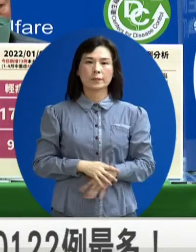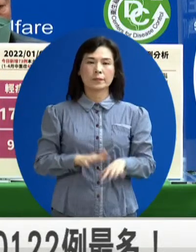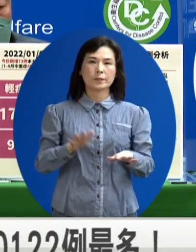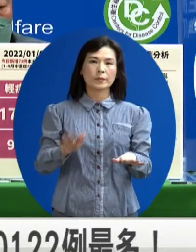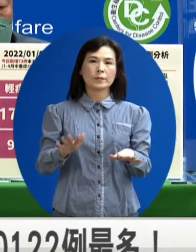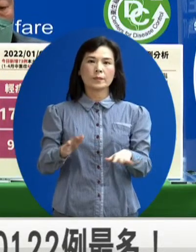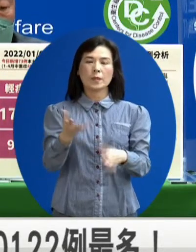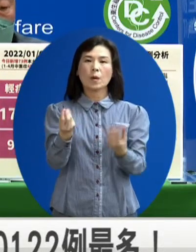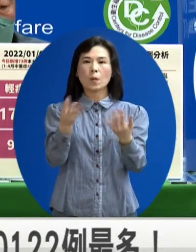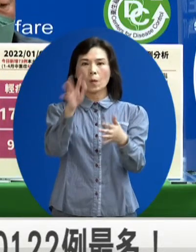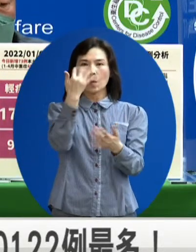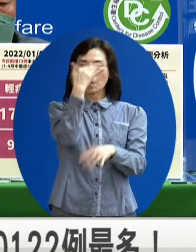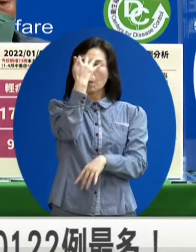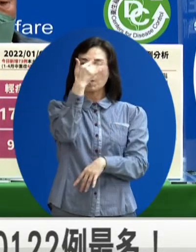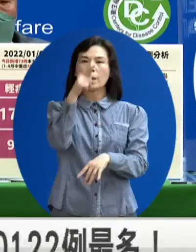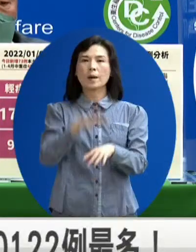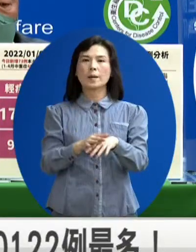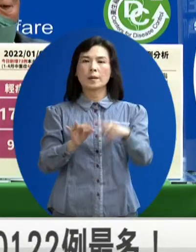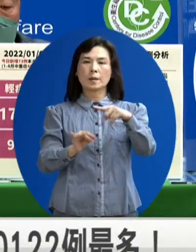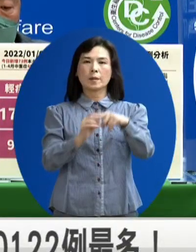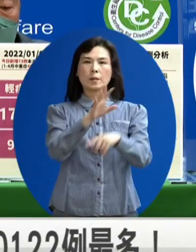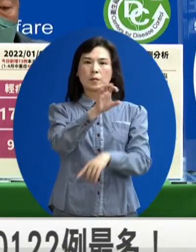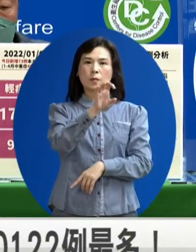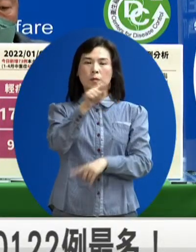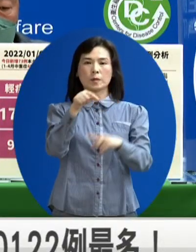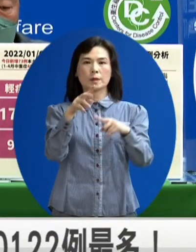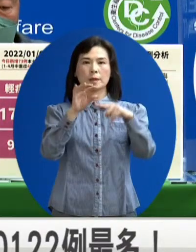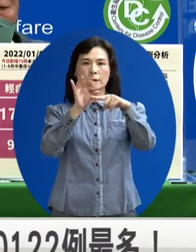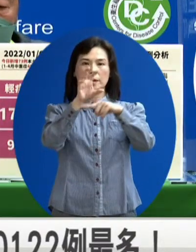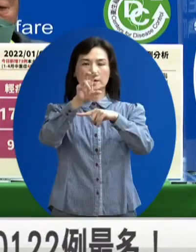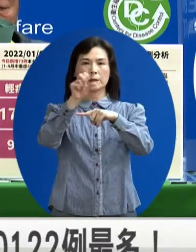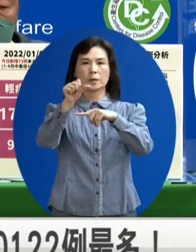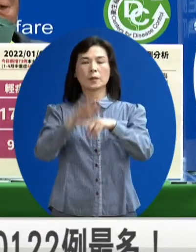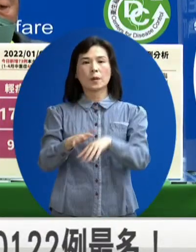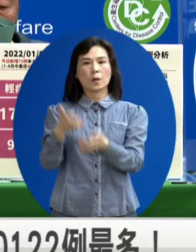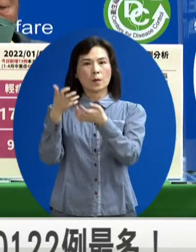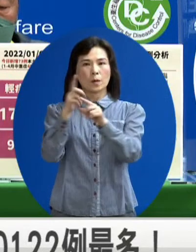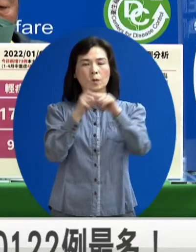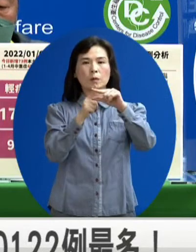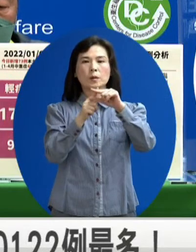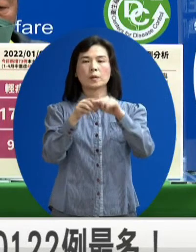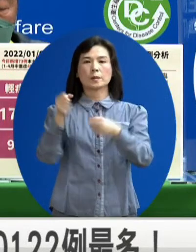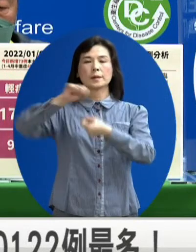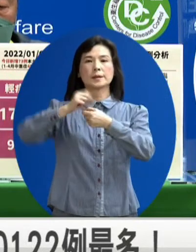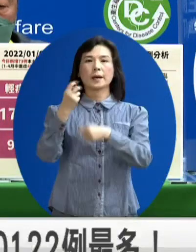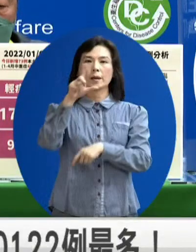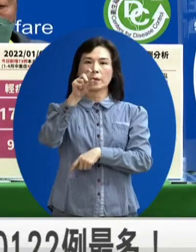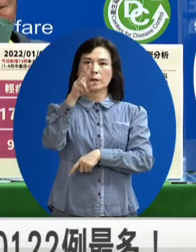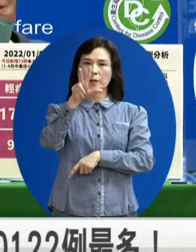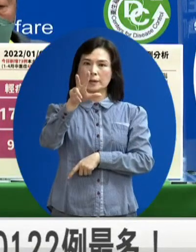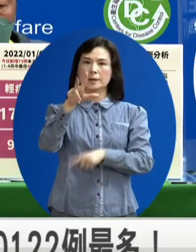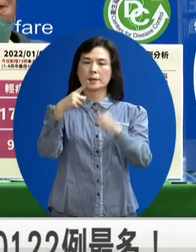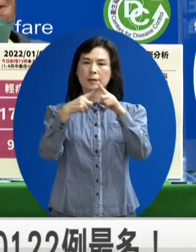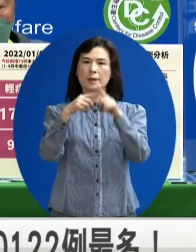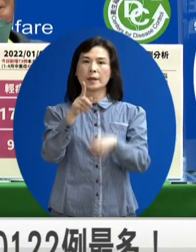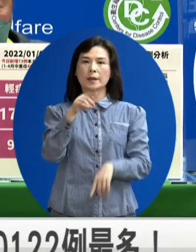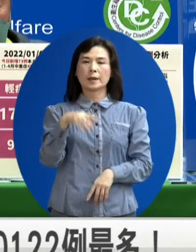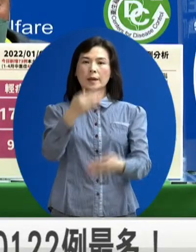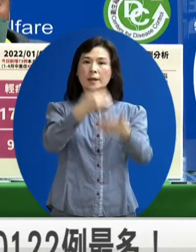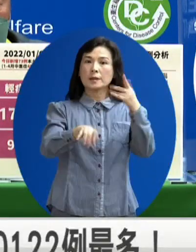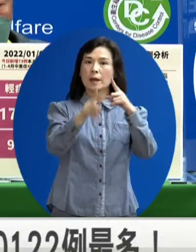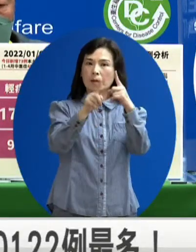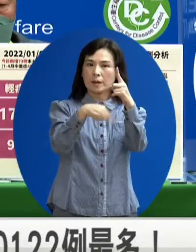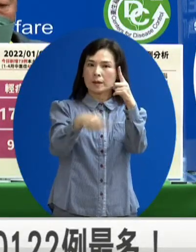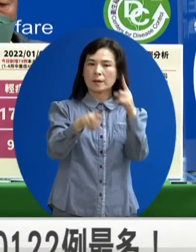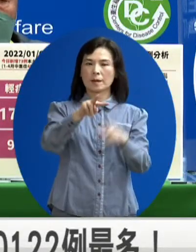症状者是99.75%，那中症的我们今天增加了67人，那有1位减少1位是